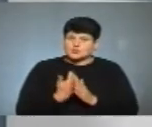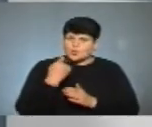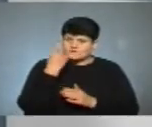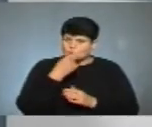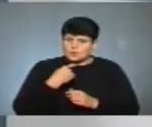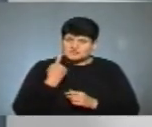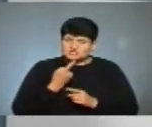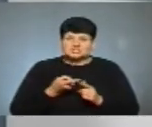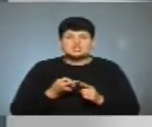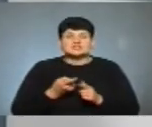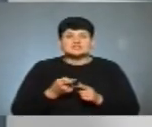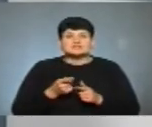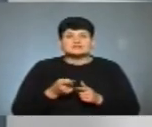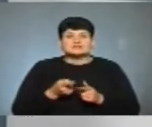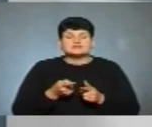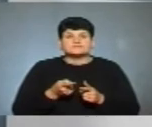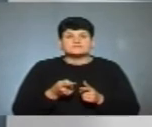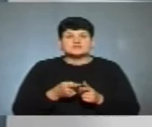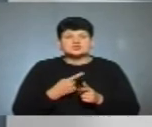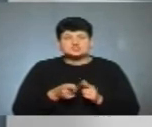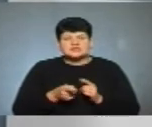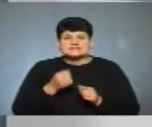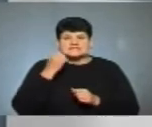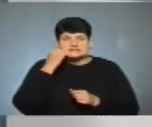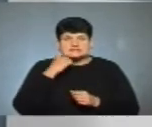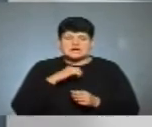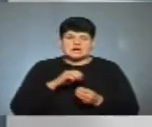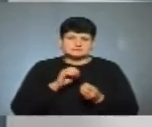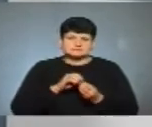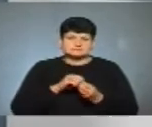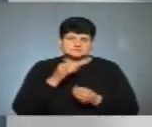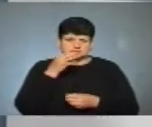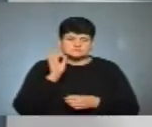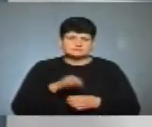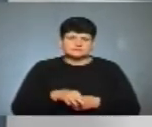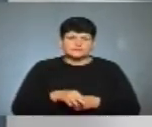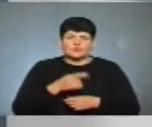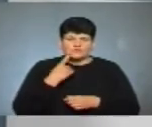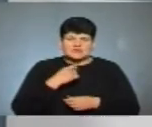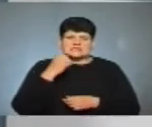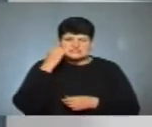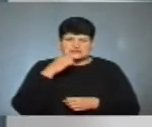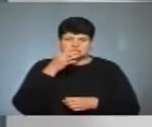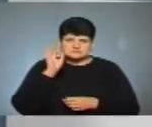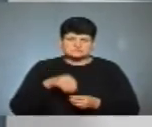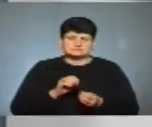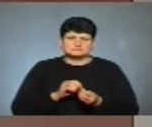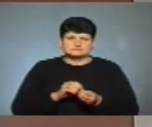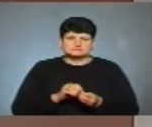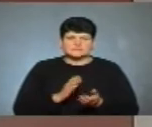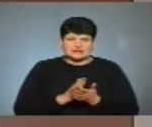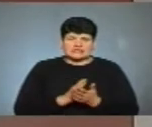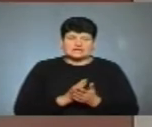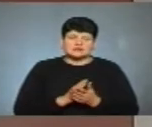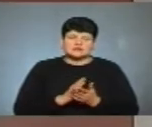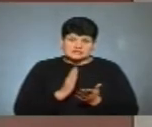обличчя чи старі перевірені досвідчені? На цих виборах був запит на старих перевірених досвідчених. Але є і винятки, так?